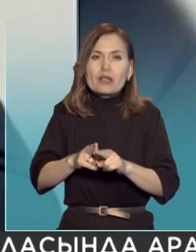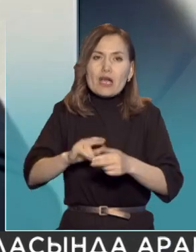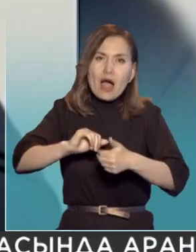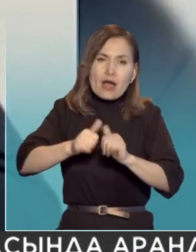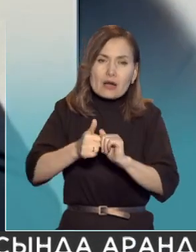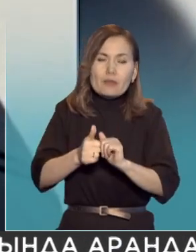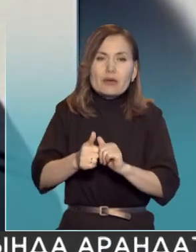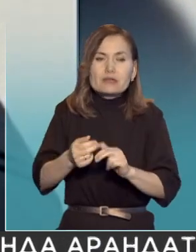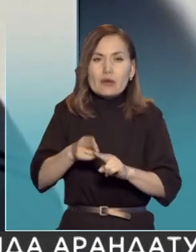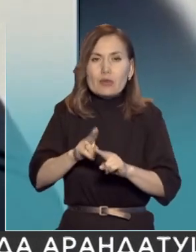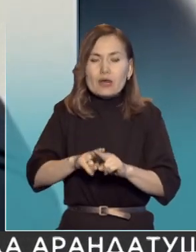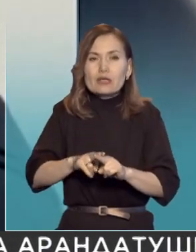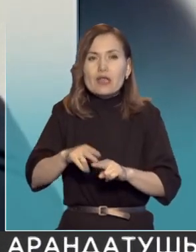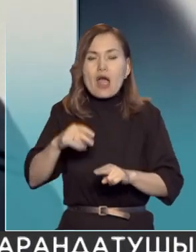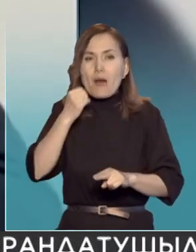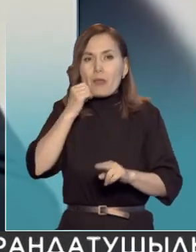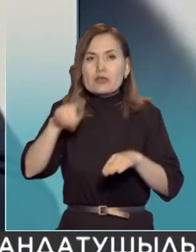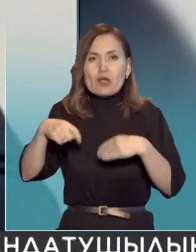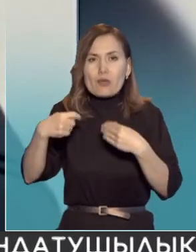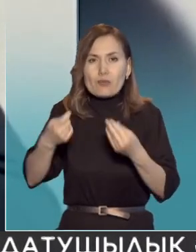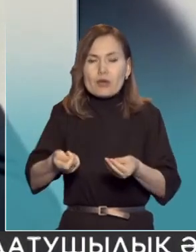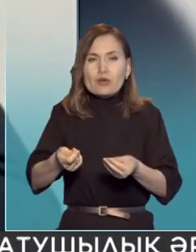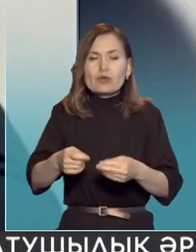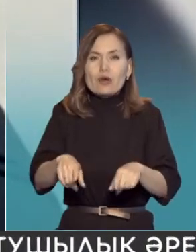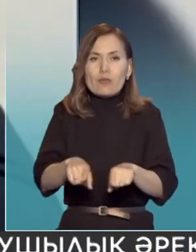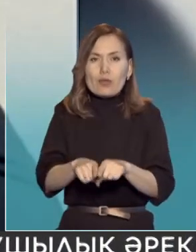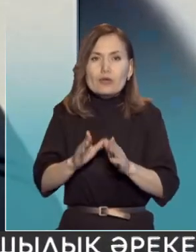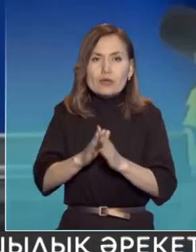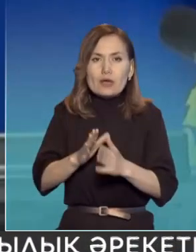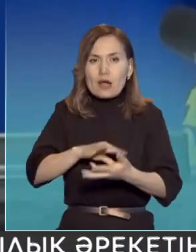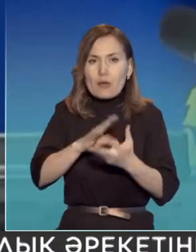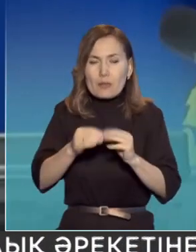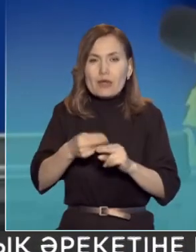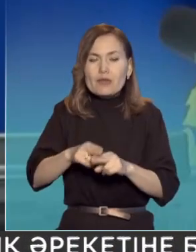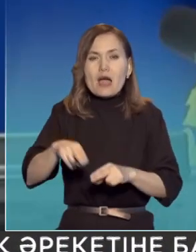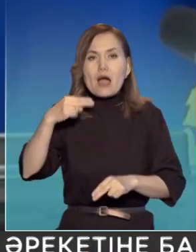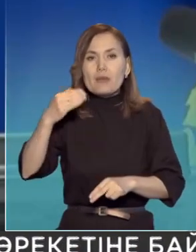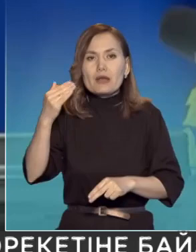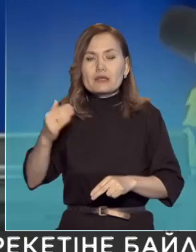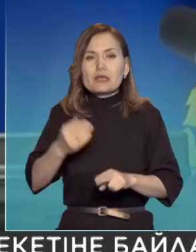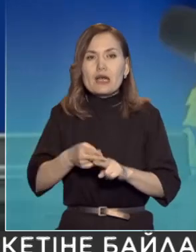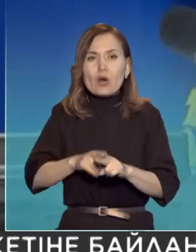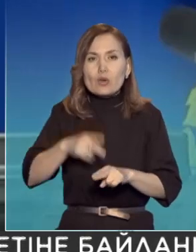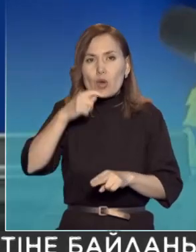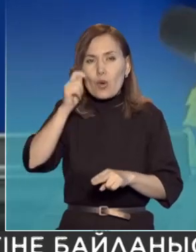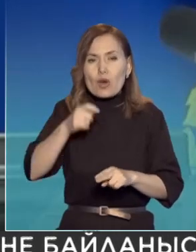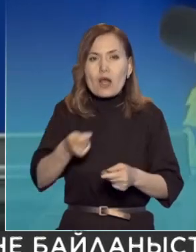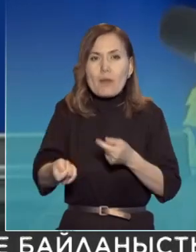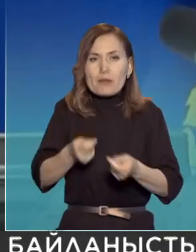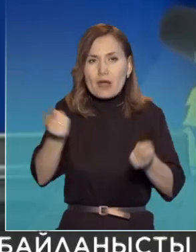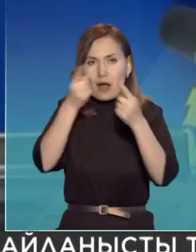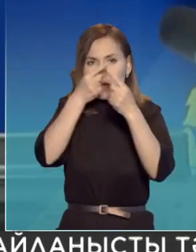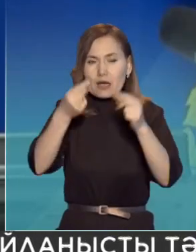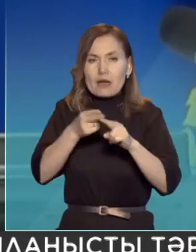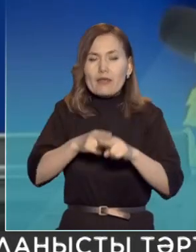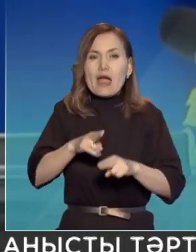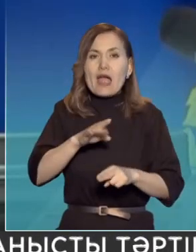сұраған. Украина Еуропа одағына өту жайлы сұрақтарға жауап беруді аяқтады. Президент Владимир Зеленский әкімшілігінің